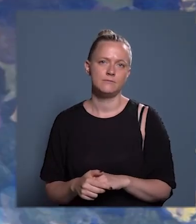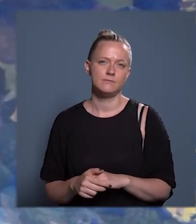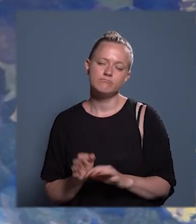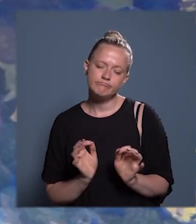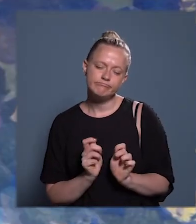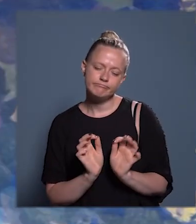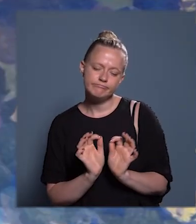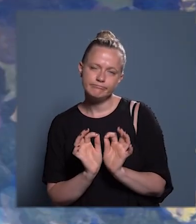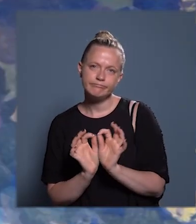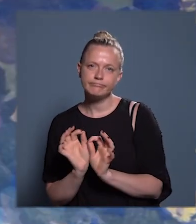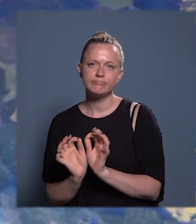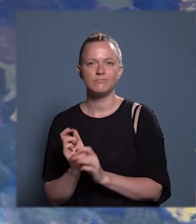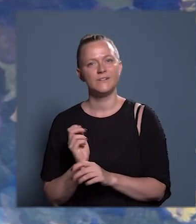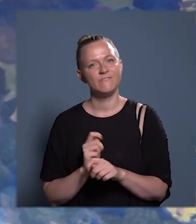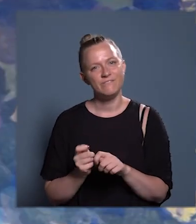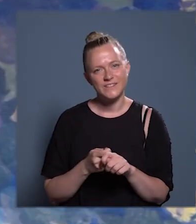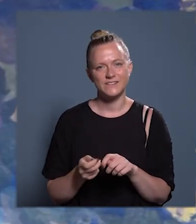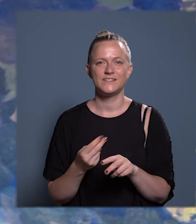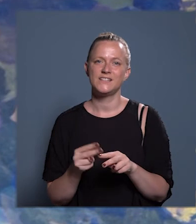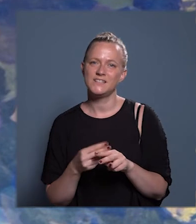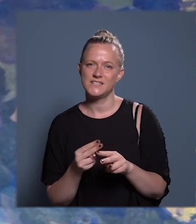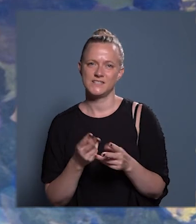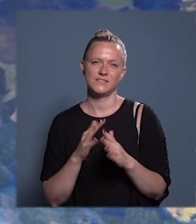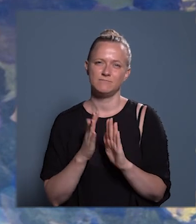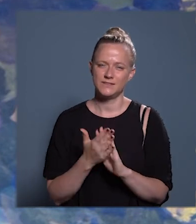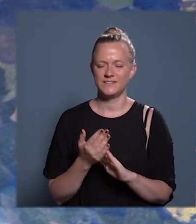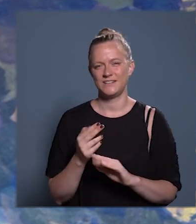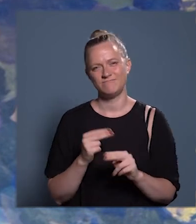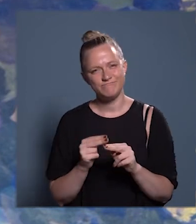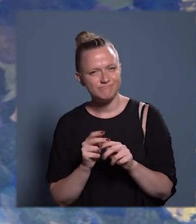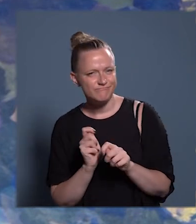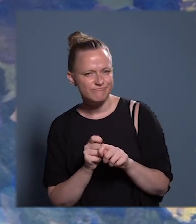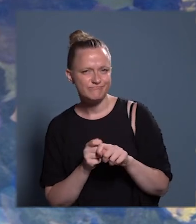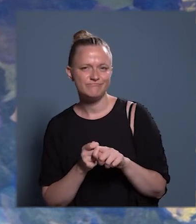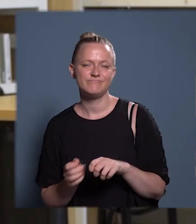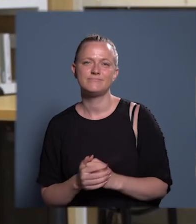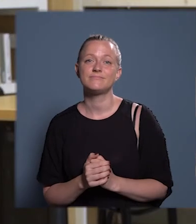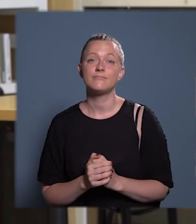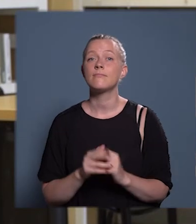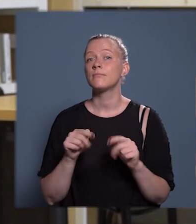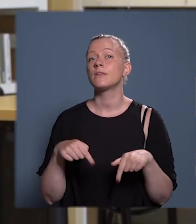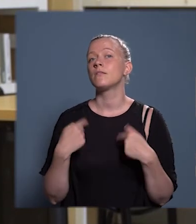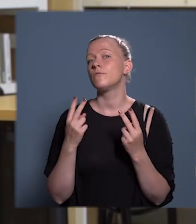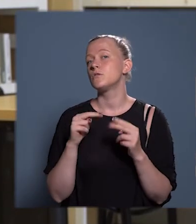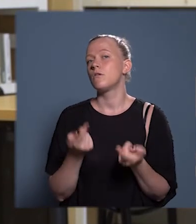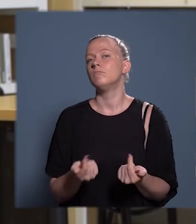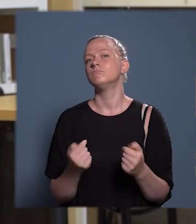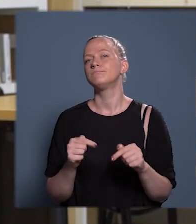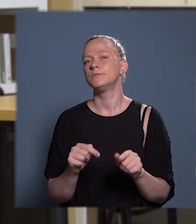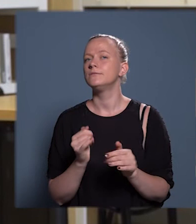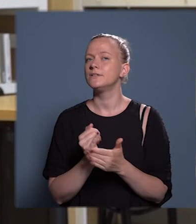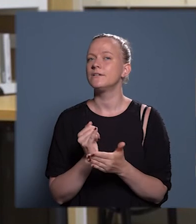így hangolni, szépen finom, tisztítani rajta, meg minden, és akkor ez valószínű onnan van, hogy